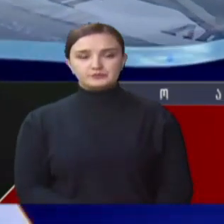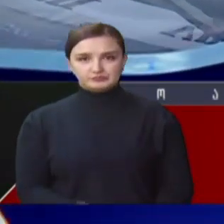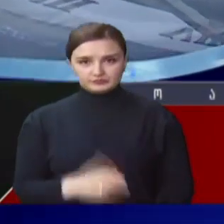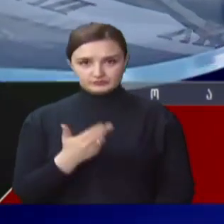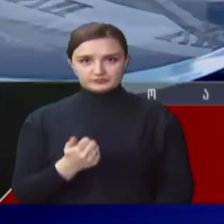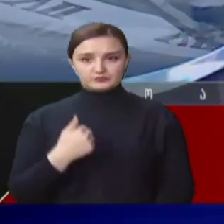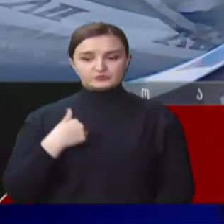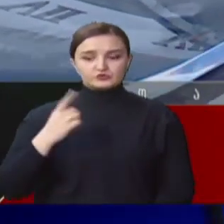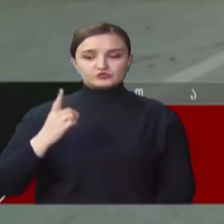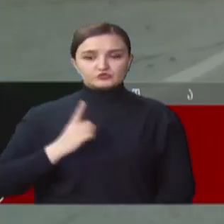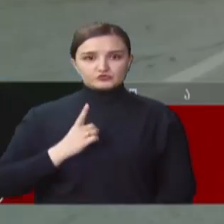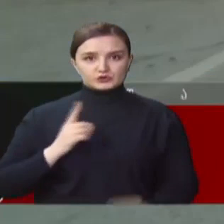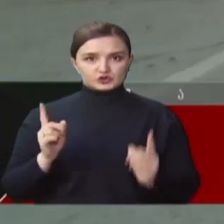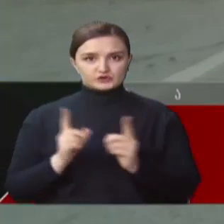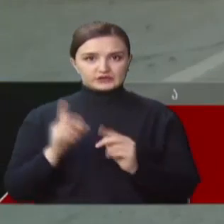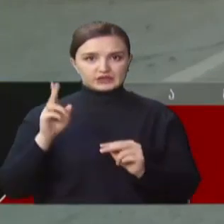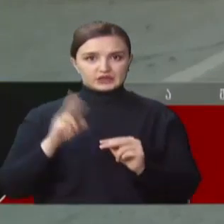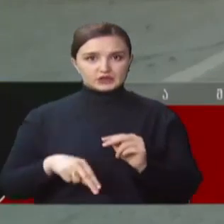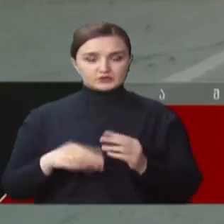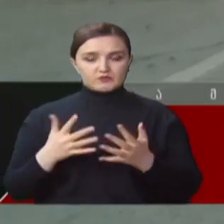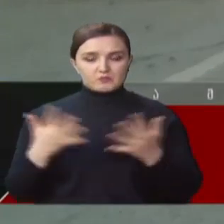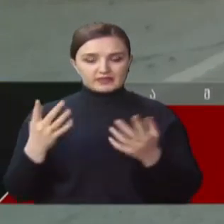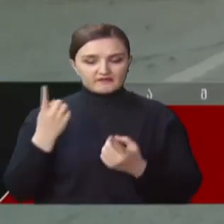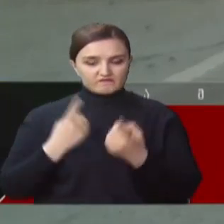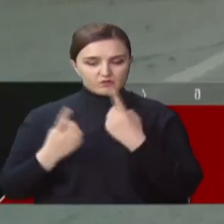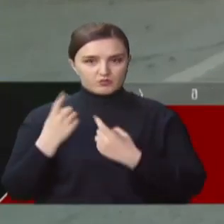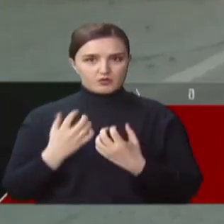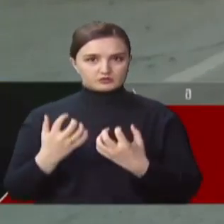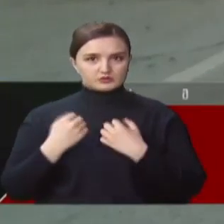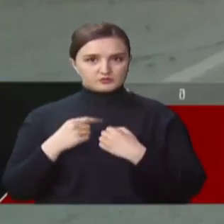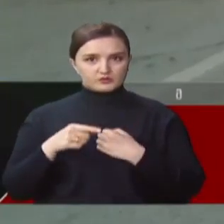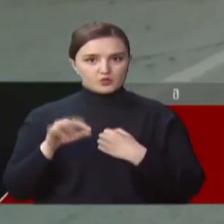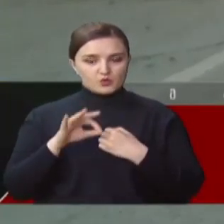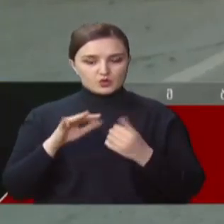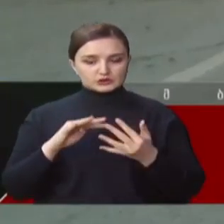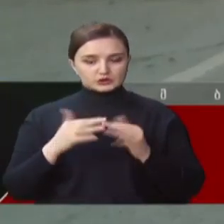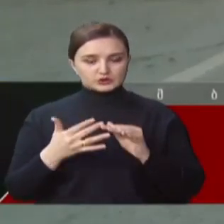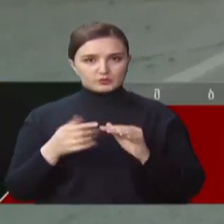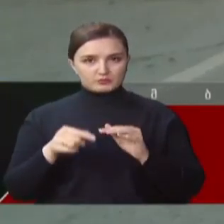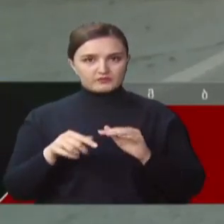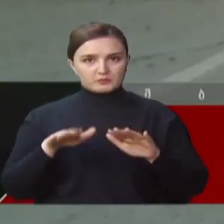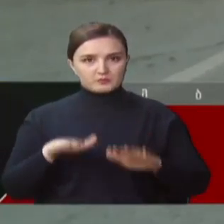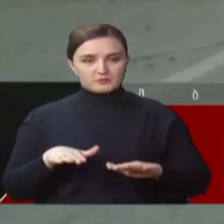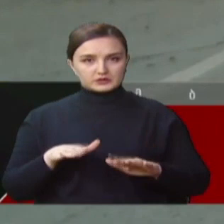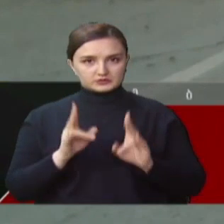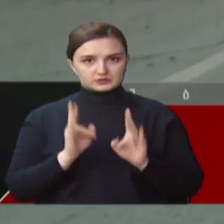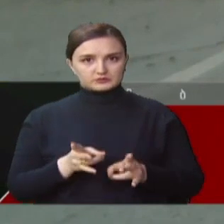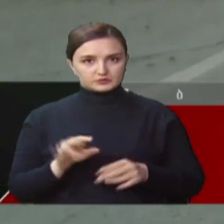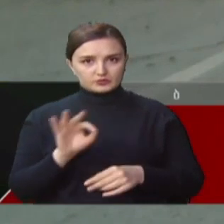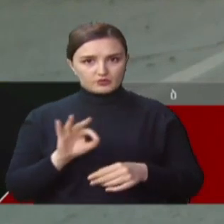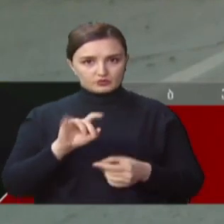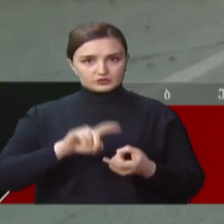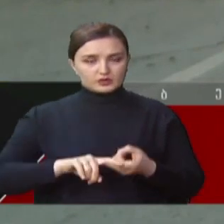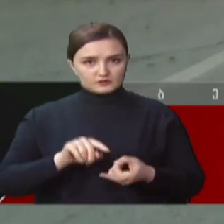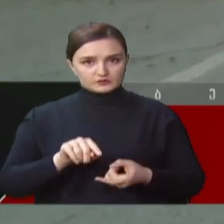დიახ, ჩვენ ველოდებოდით შეხვედრის დასრულებას, რომ მეტი ინფორმაცია მიგვეღო სოფელ მეჯვრის ხევში საოკუპაციო ხაზთან მომხდარ ინციდენტთან